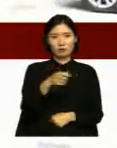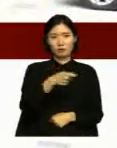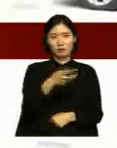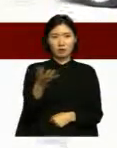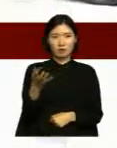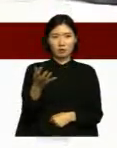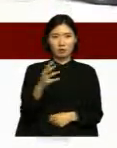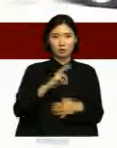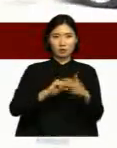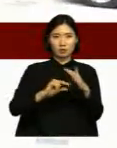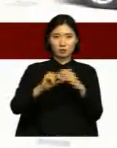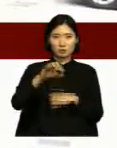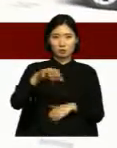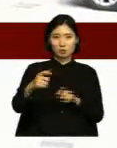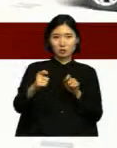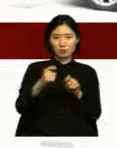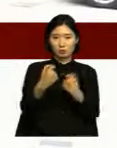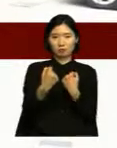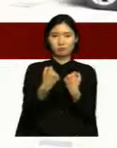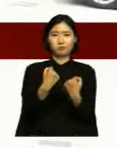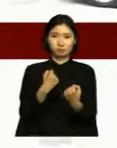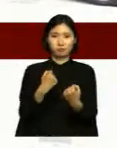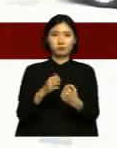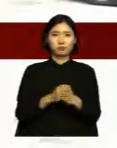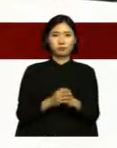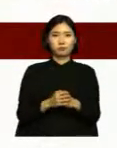전철역하고 가까운데도 불구하고 지금